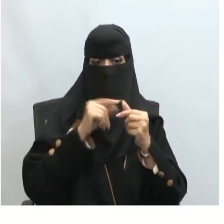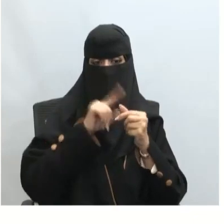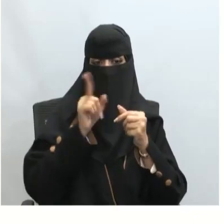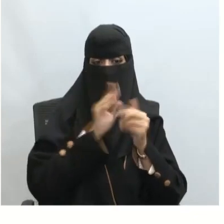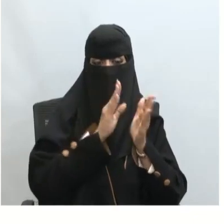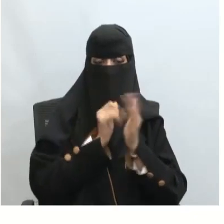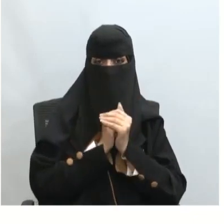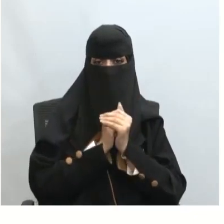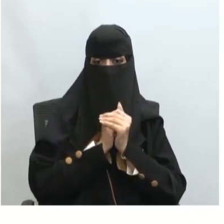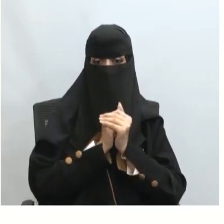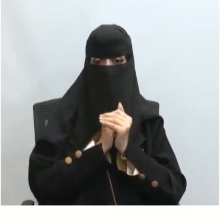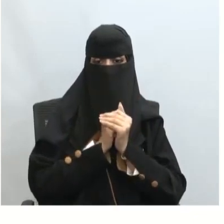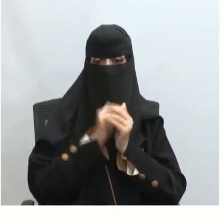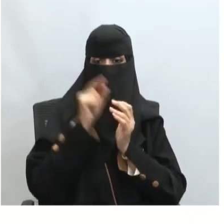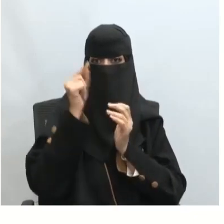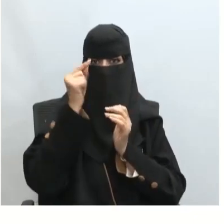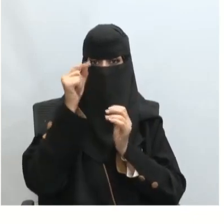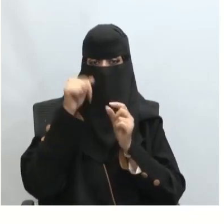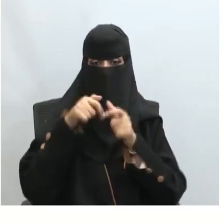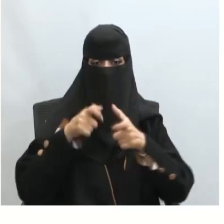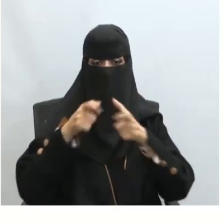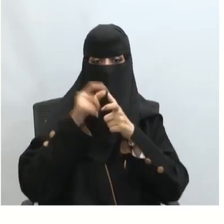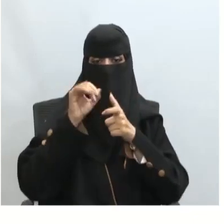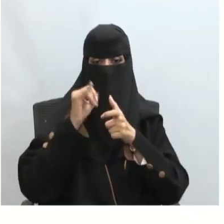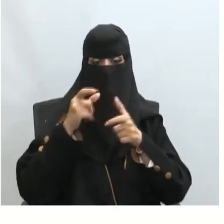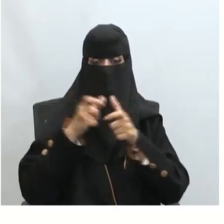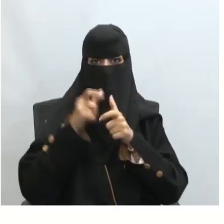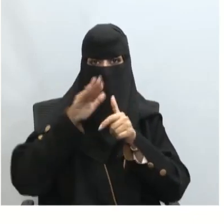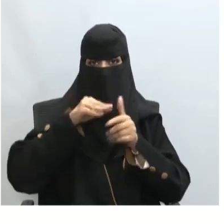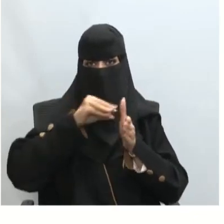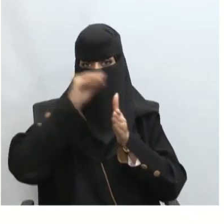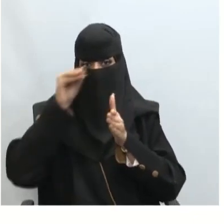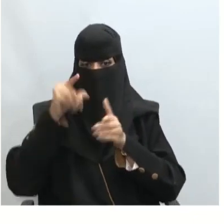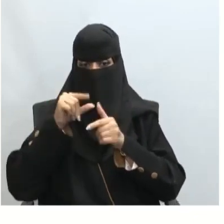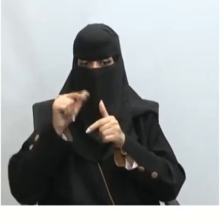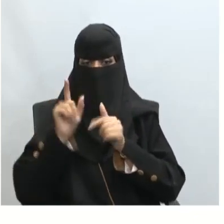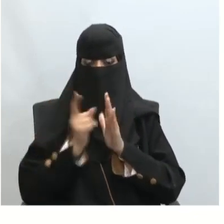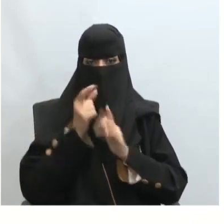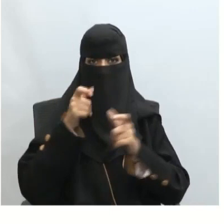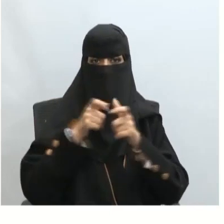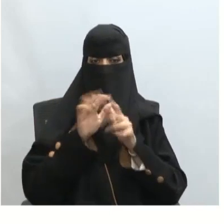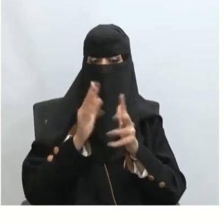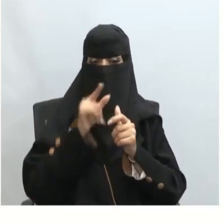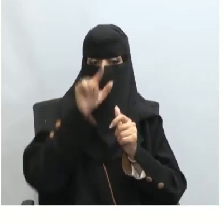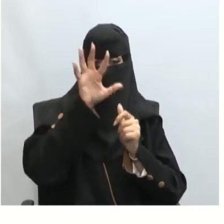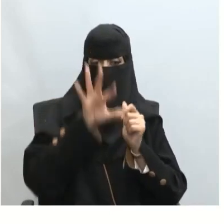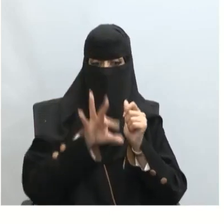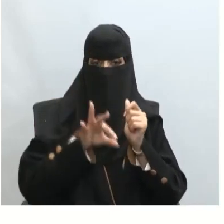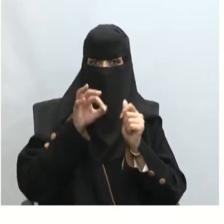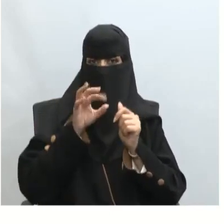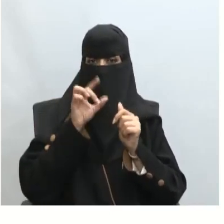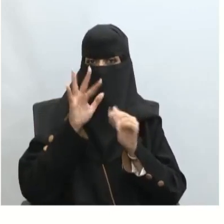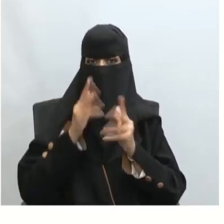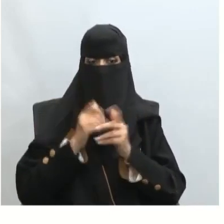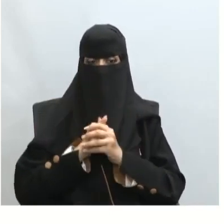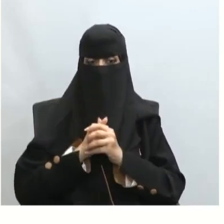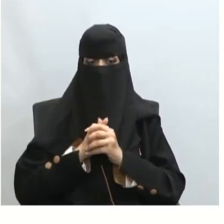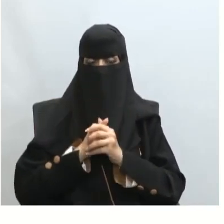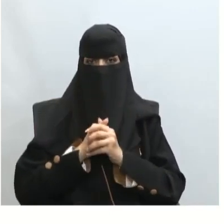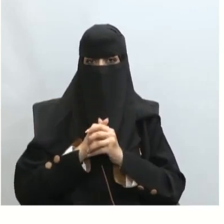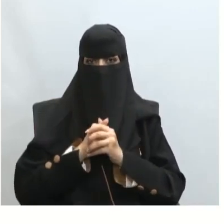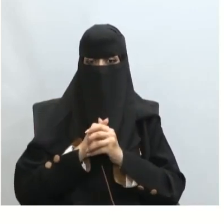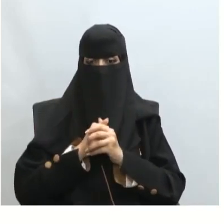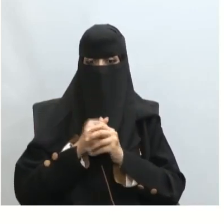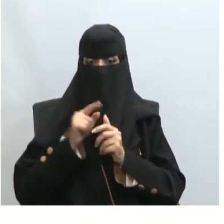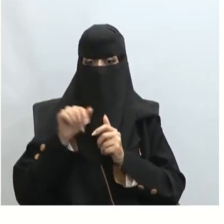من العمود بي ذره او مجموعه ذرات يحل محلها هذا الراي او مجموعه ذرات اخرى هنا